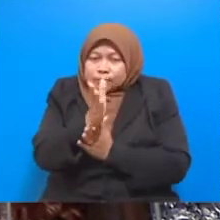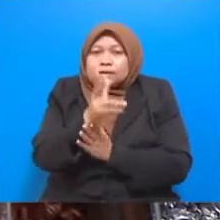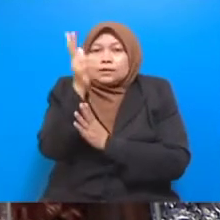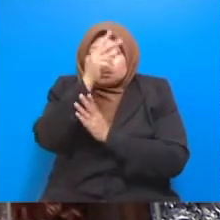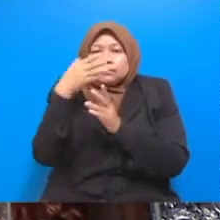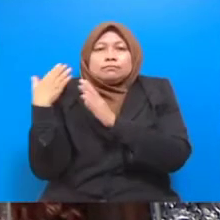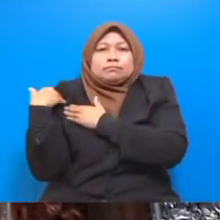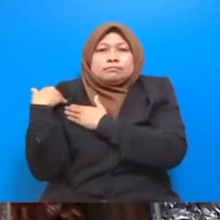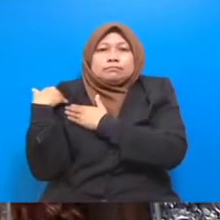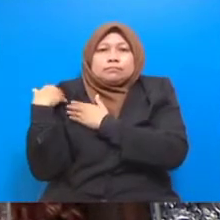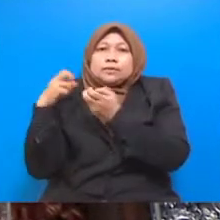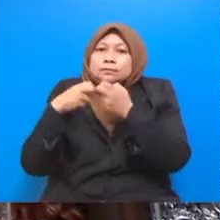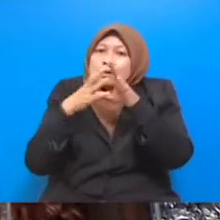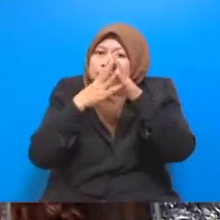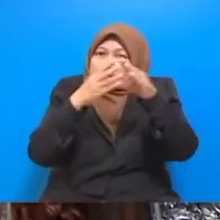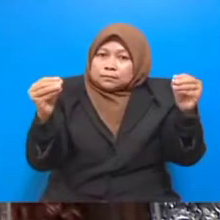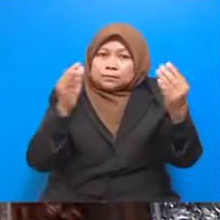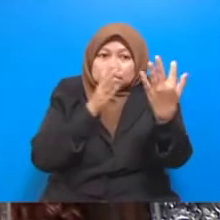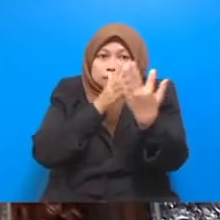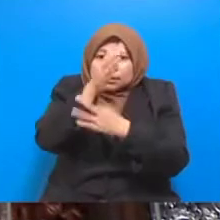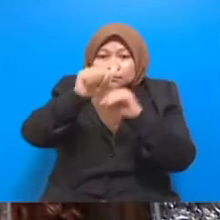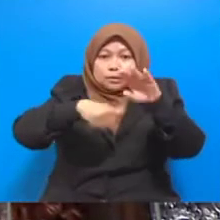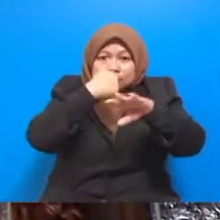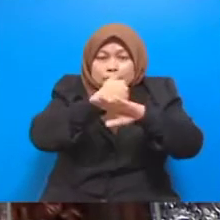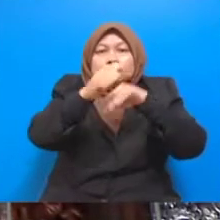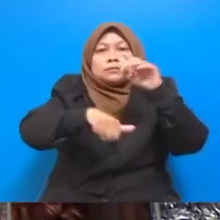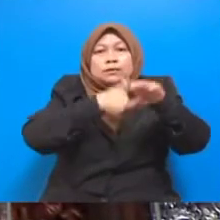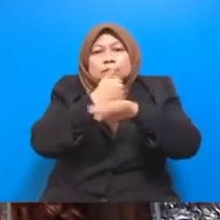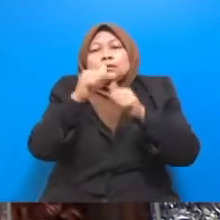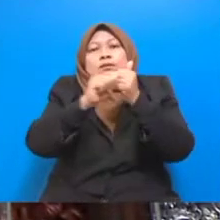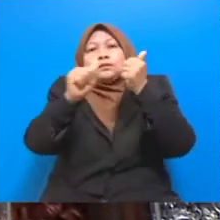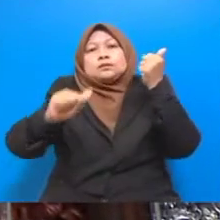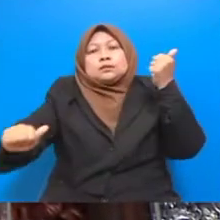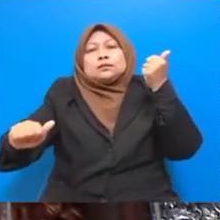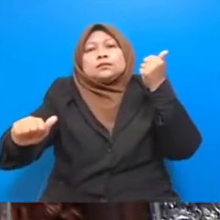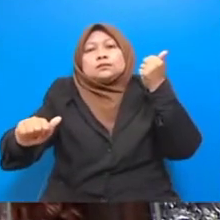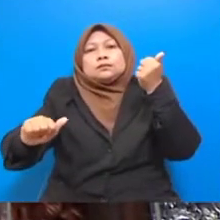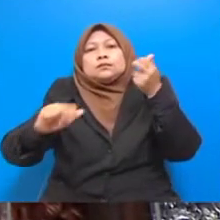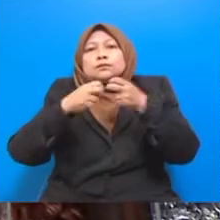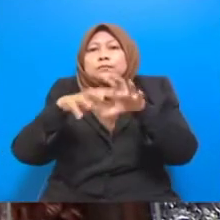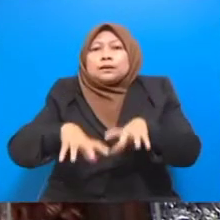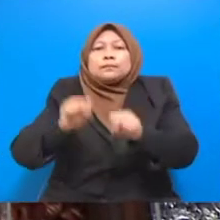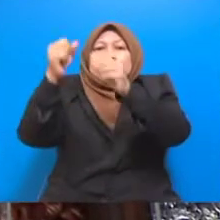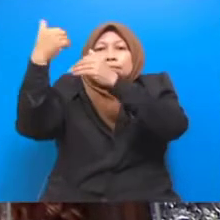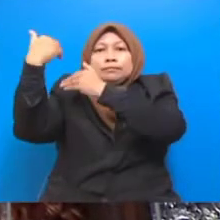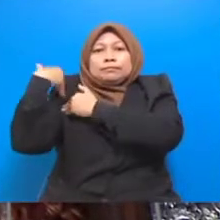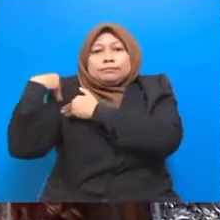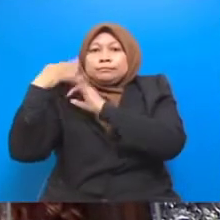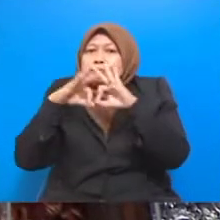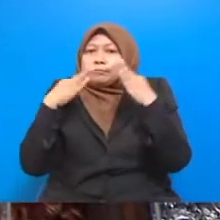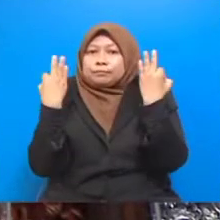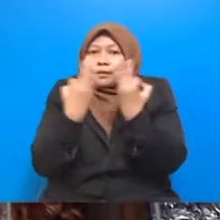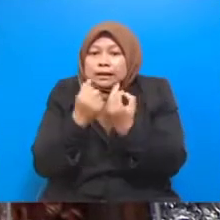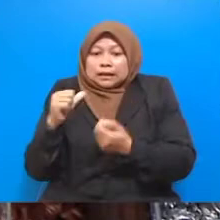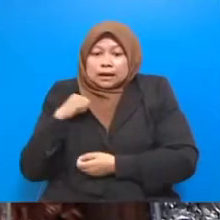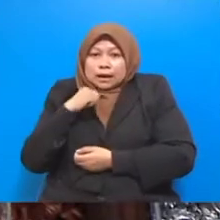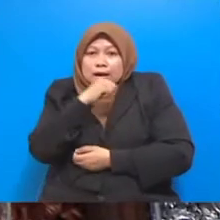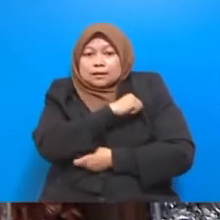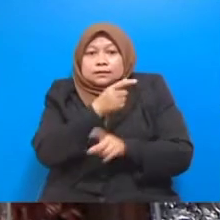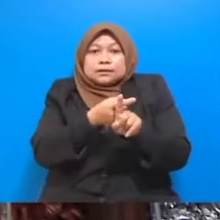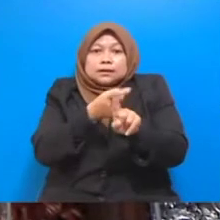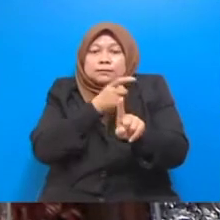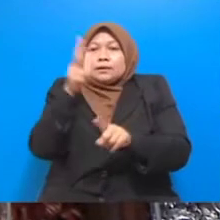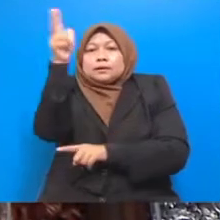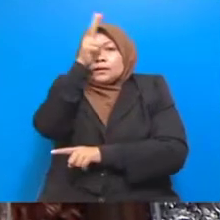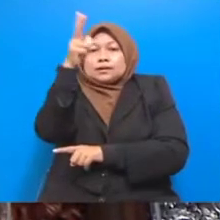menangani isu ini boleh dilihat melalui penumbuhan jawatankuasa menangani keganasan rumah tangga dengan keanggotaannya daripada